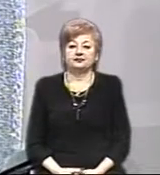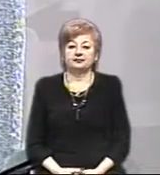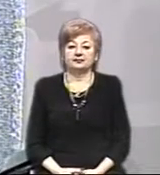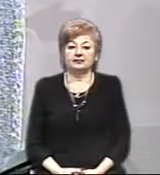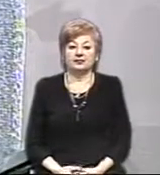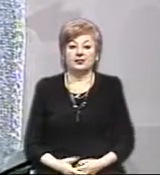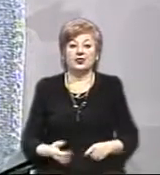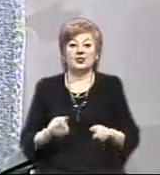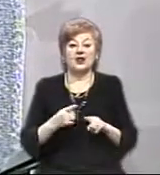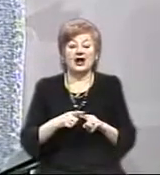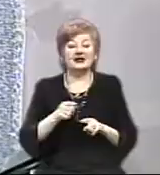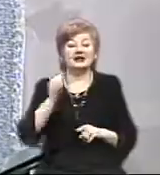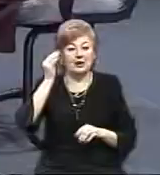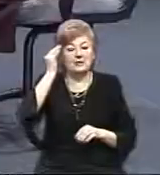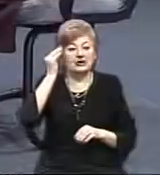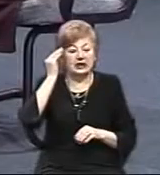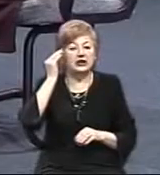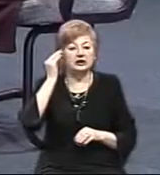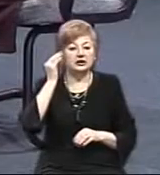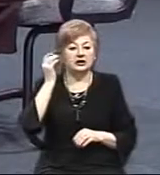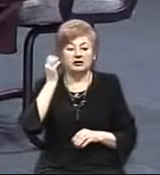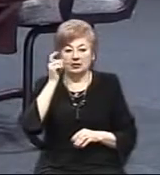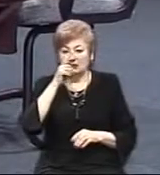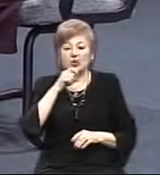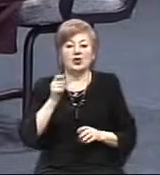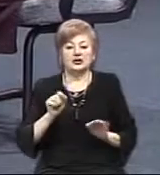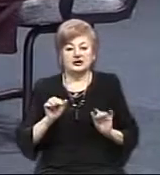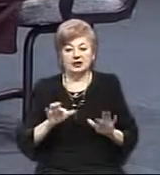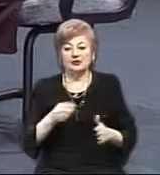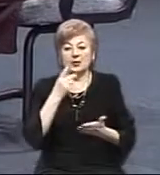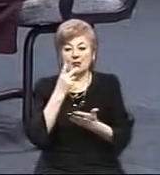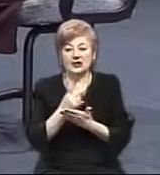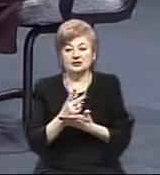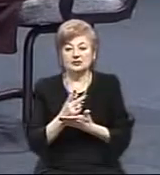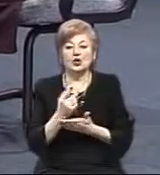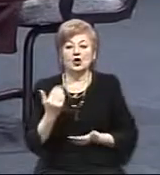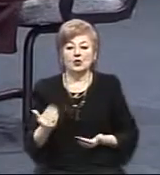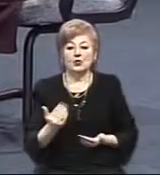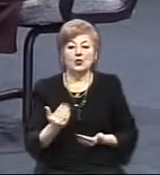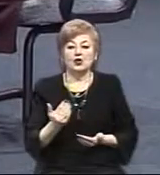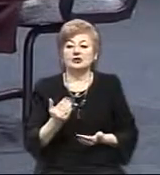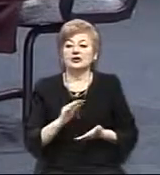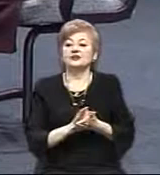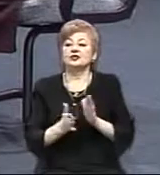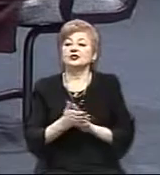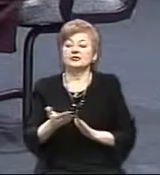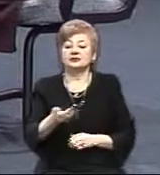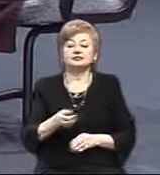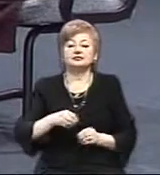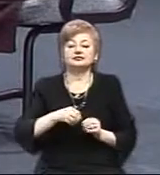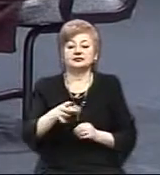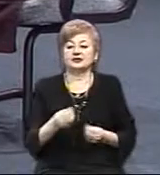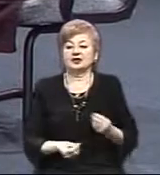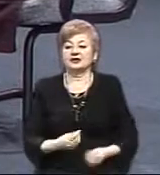Отже, стереотипи поки діють, а у нас є ігра, яка дозволяє побачити стереотипи і побачити успішні ситуації. Пробуємо, давайте хоч раз. Я